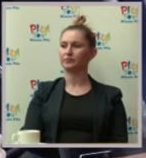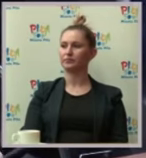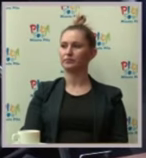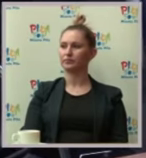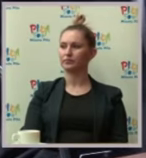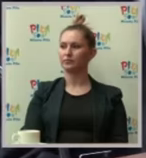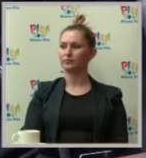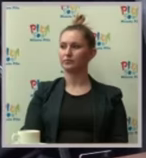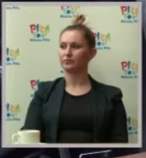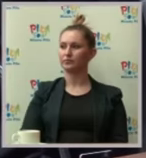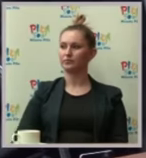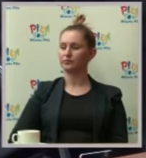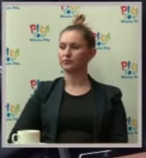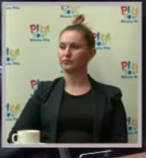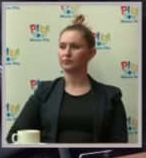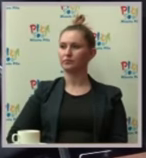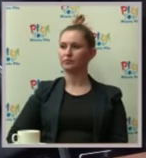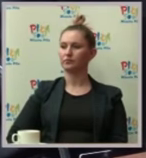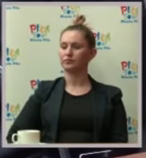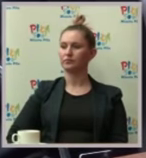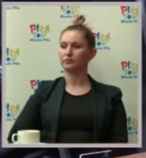Jeszcze chwilę proszę, bo system